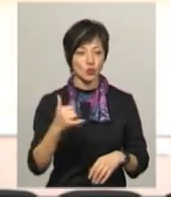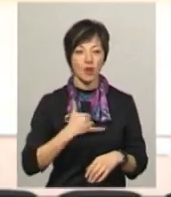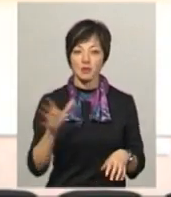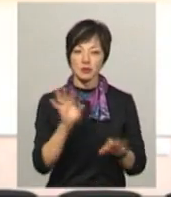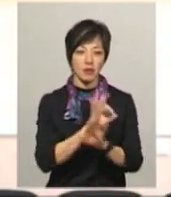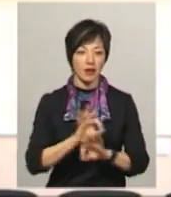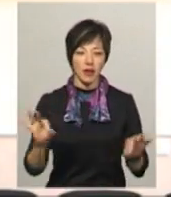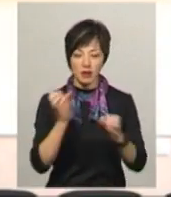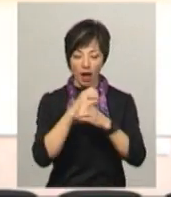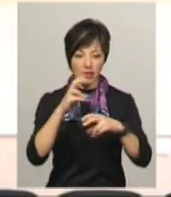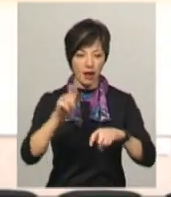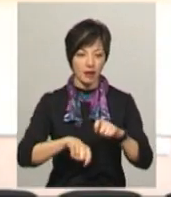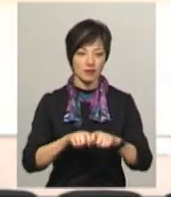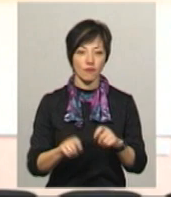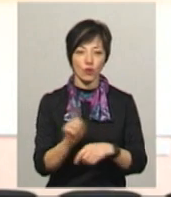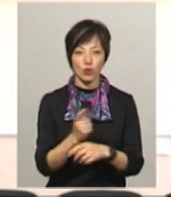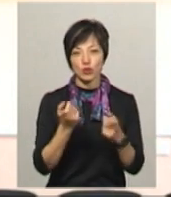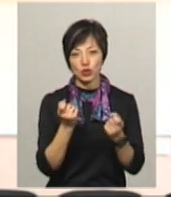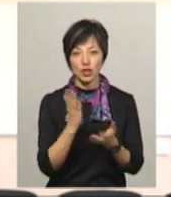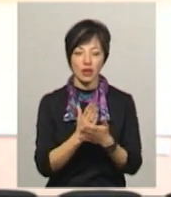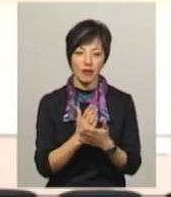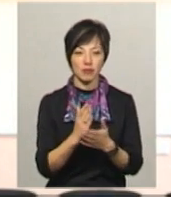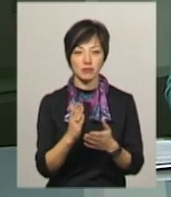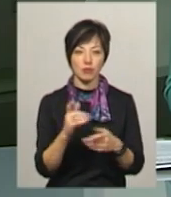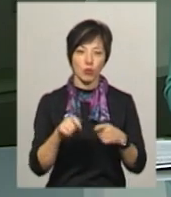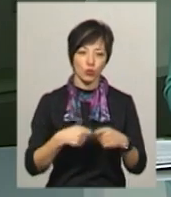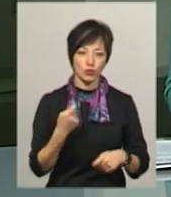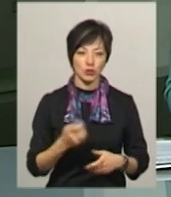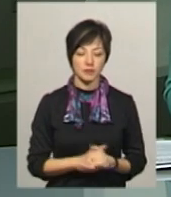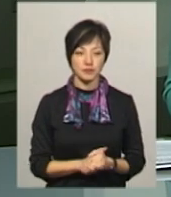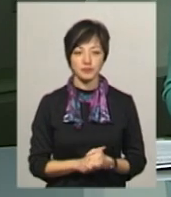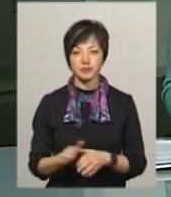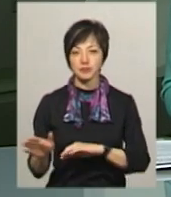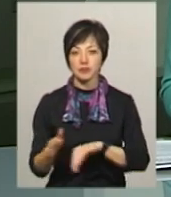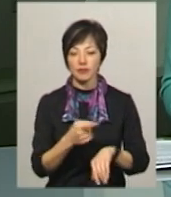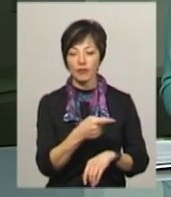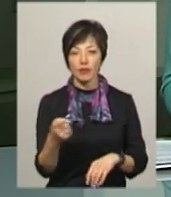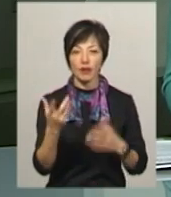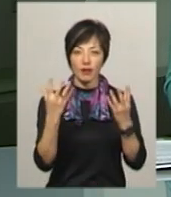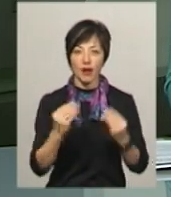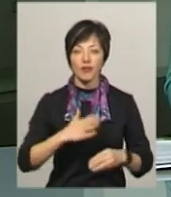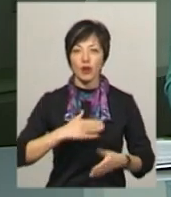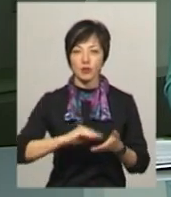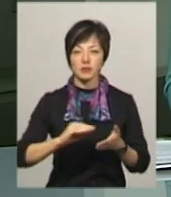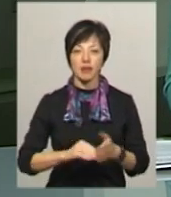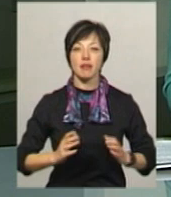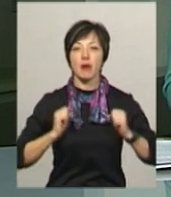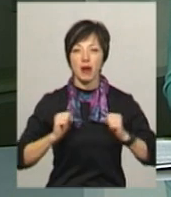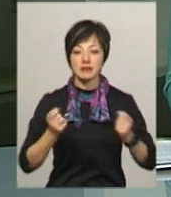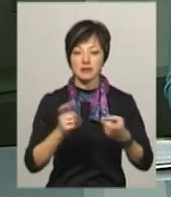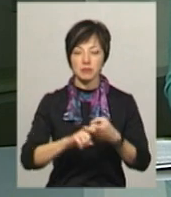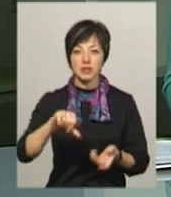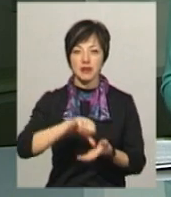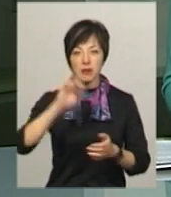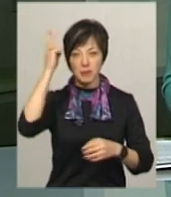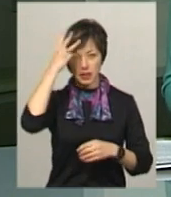нас всі аналізи в нормі, ну трішечки є відхилення. Протягом дня наші кореспонденти намагалися зв'язатися з